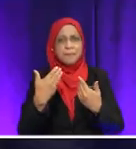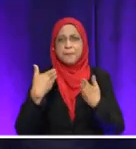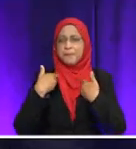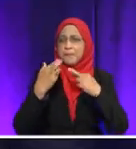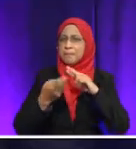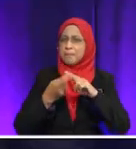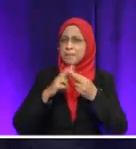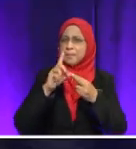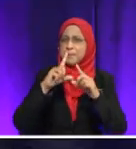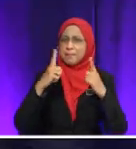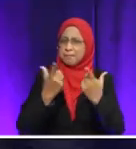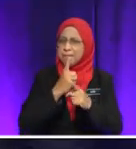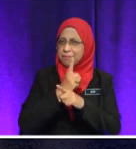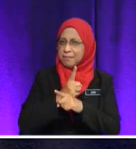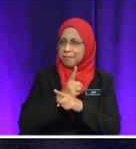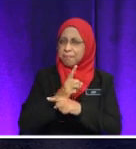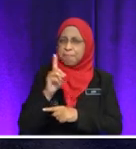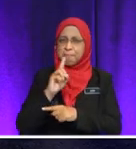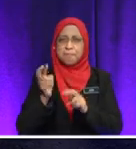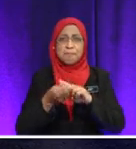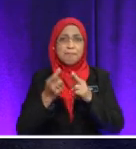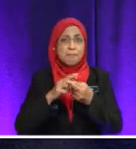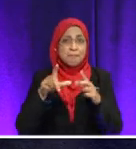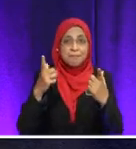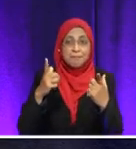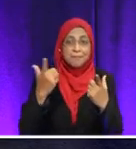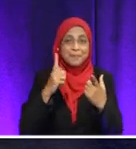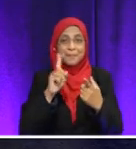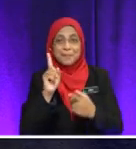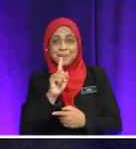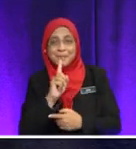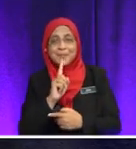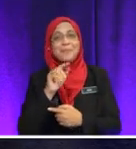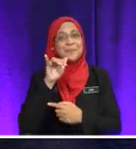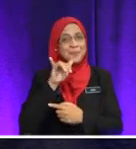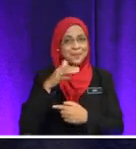jadi keaneka raka-rahkan saya di Google Maps